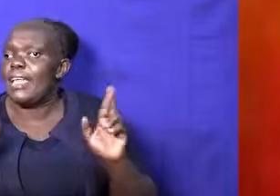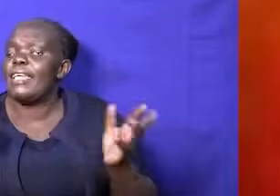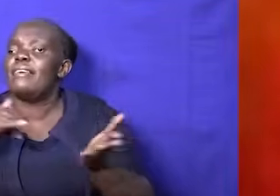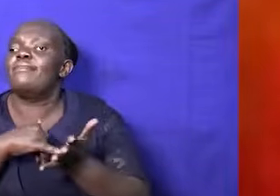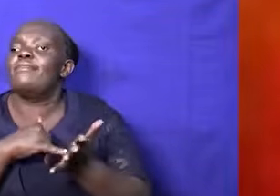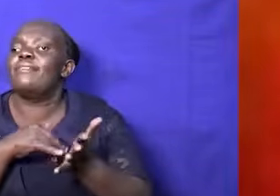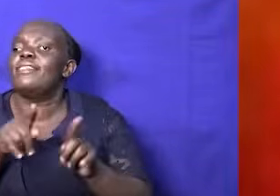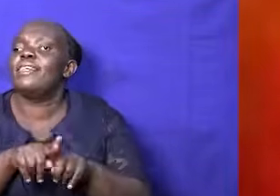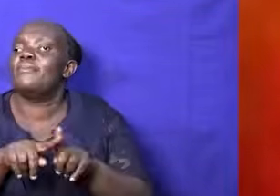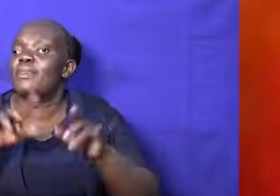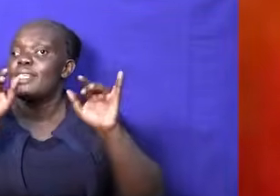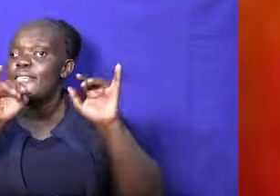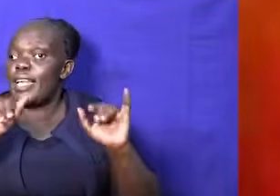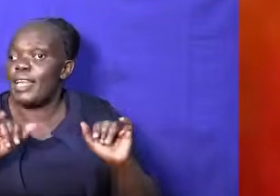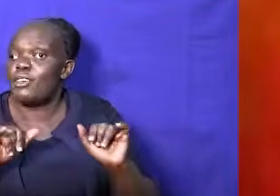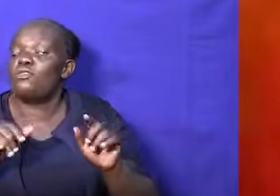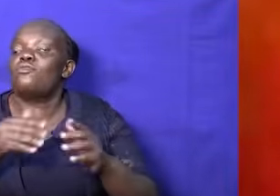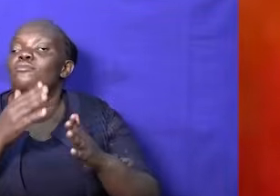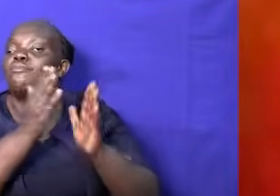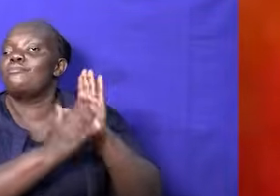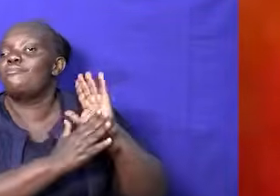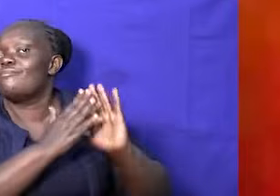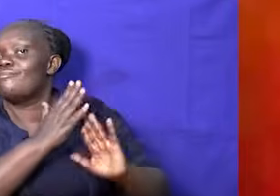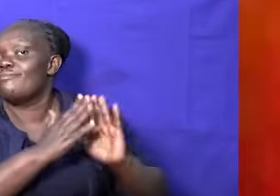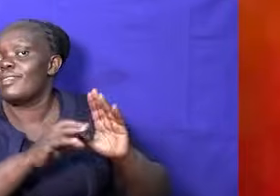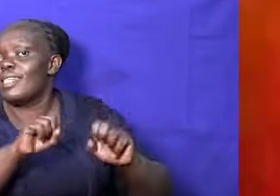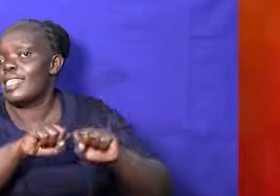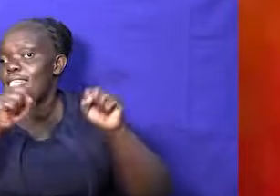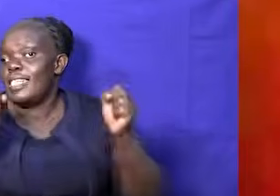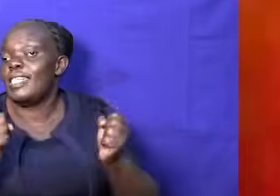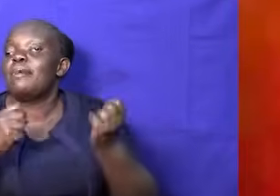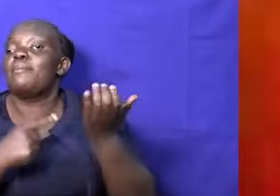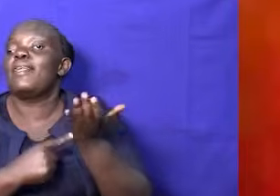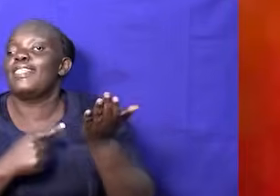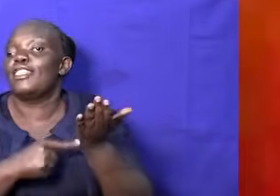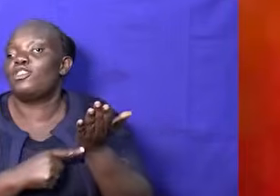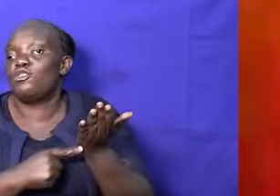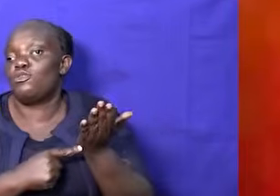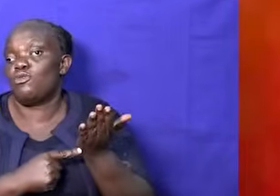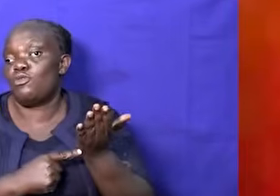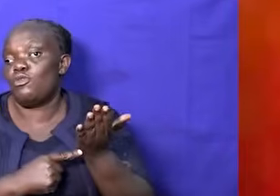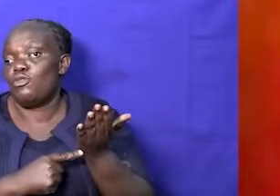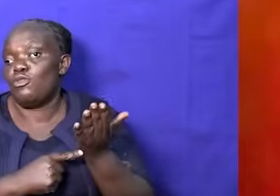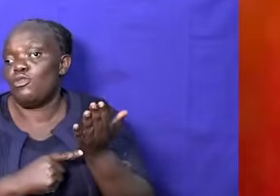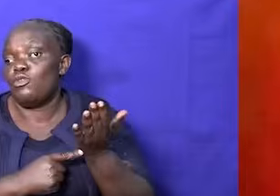wa ndani na kimataifa kutokana na miundombinu imara ya kidijitali.